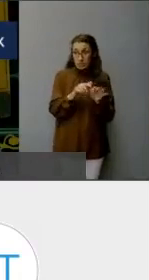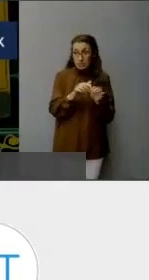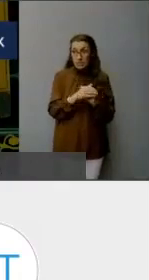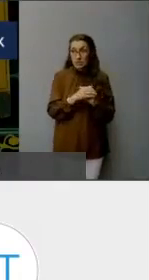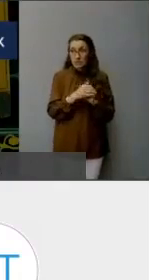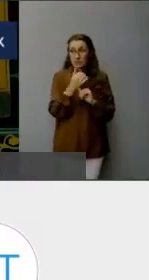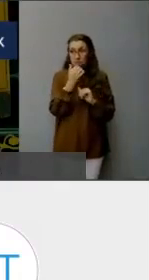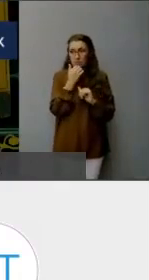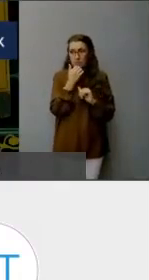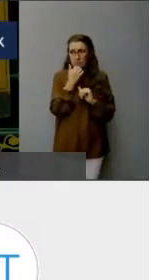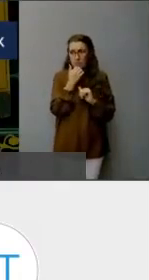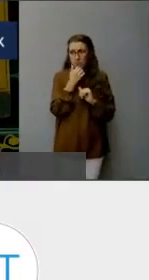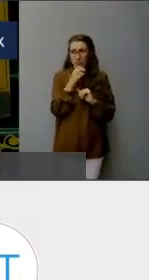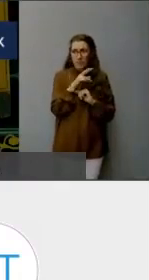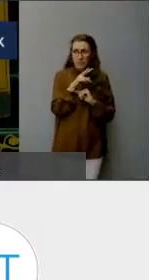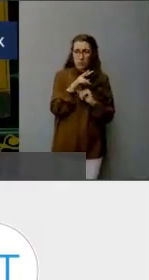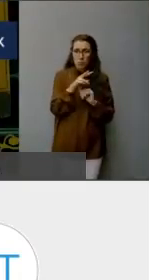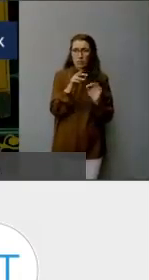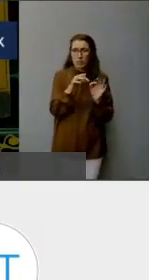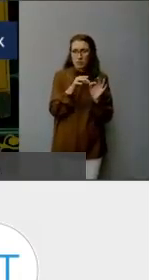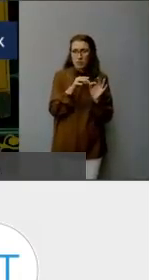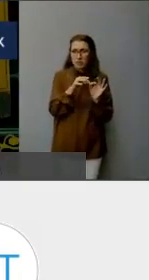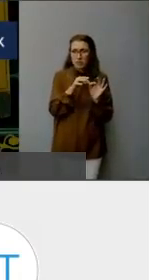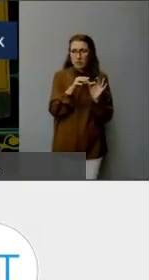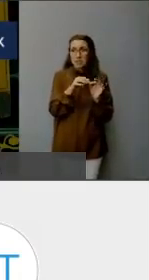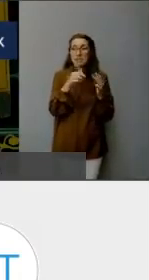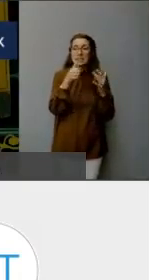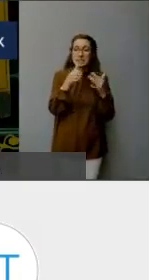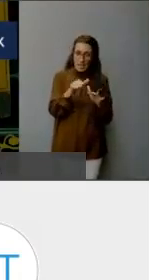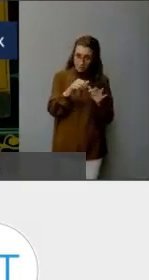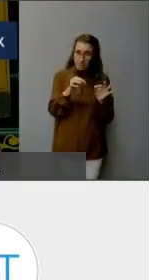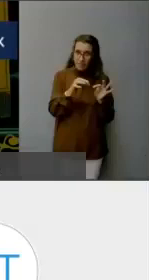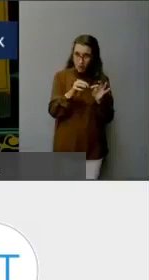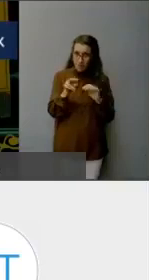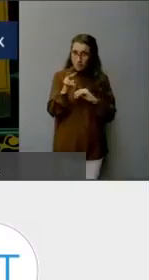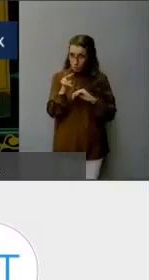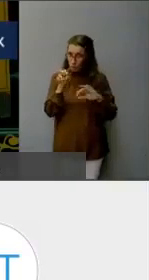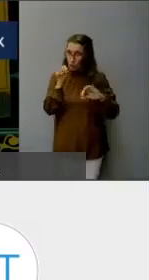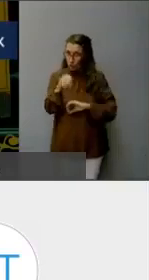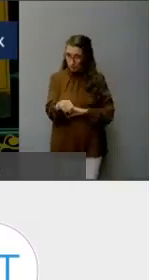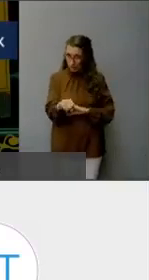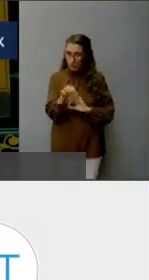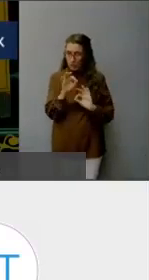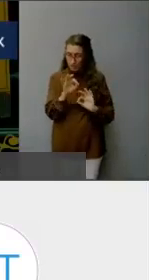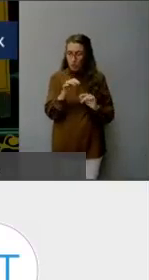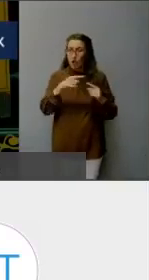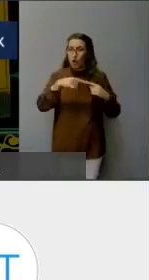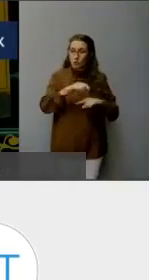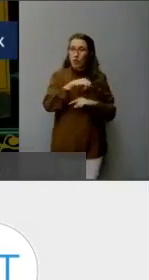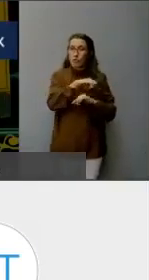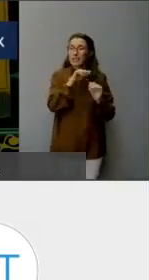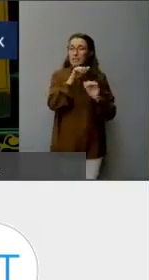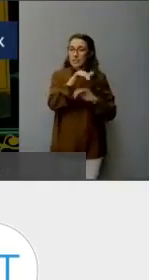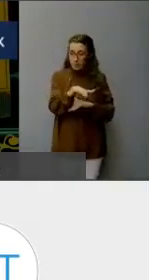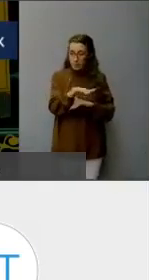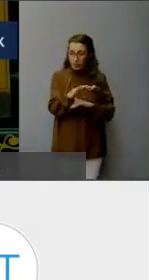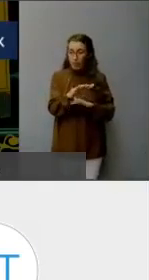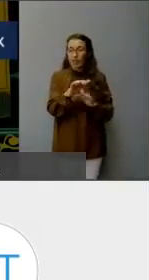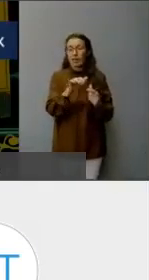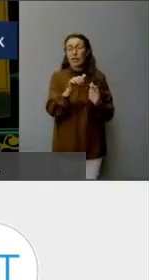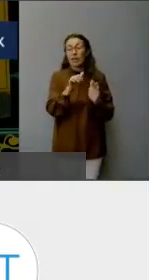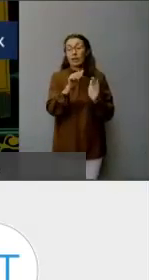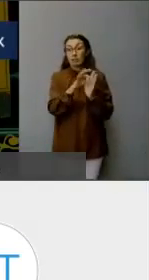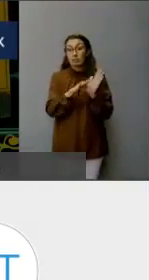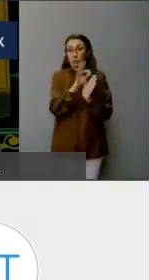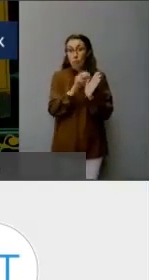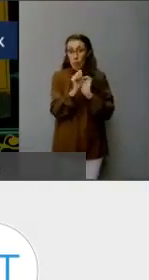contrari 16 favorevoli 22 contrari consiglio comunale respinge l'undici